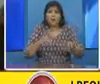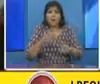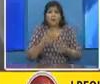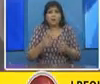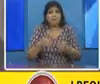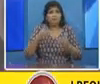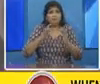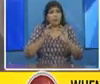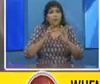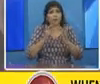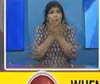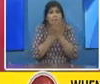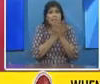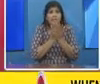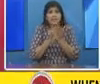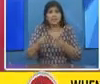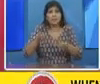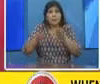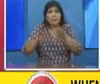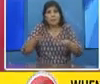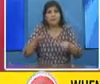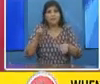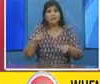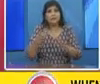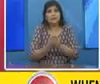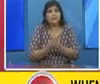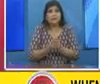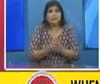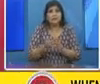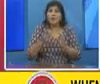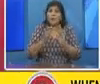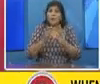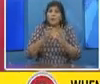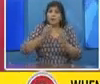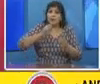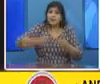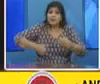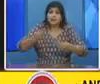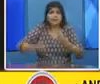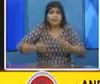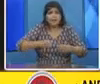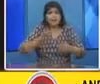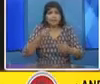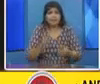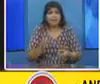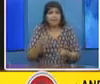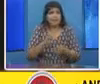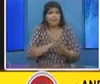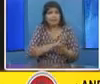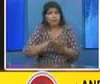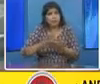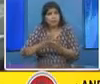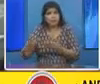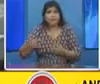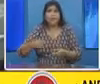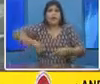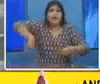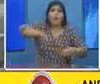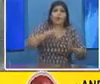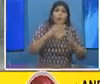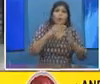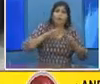रही है तो बैलेंस बनाने के लिए ऑनलाइन खेल से मुक्ति पाने के लिए भी हमें ऐसे करना ही